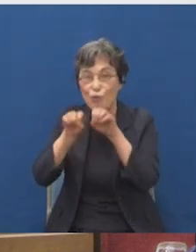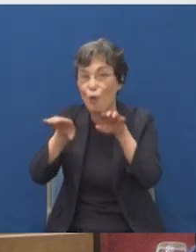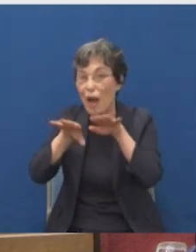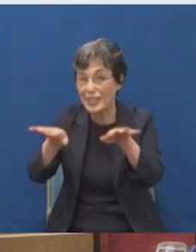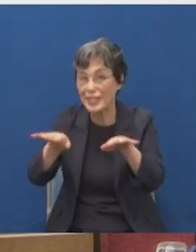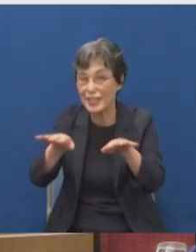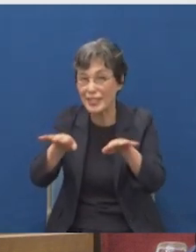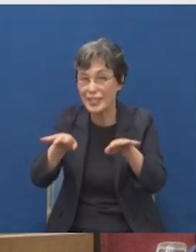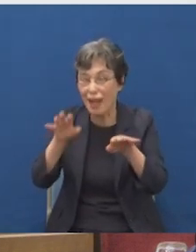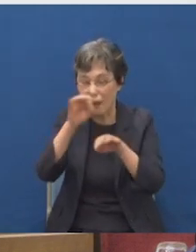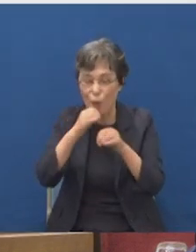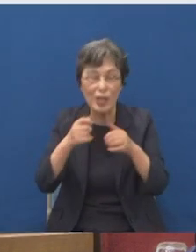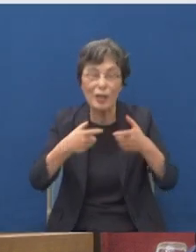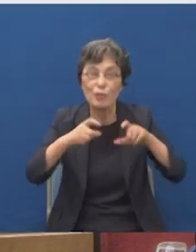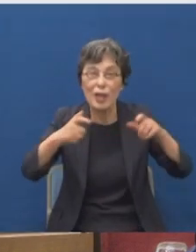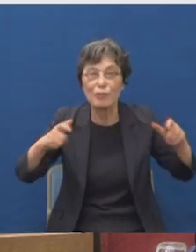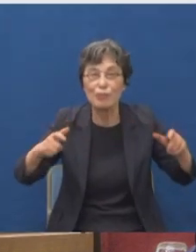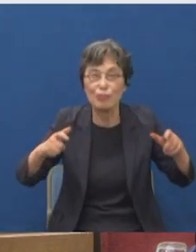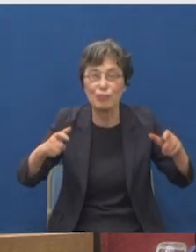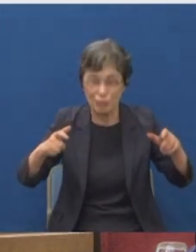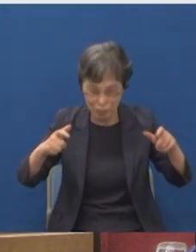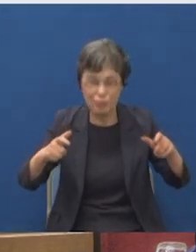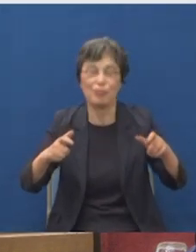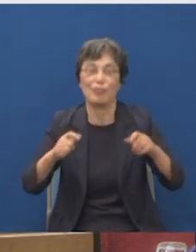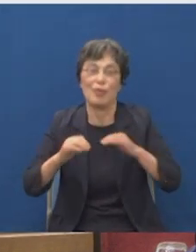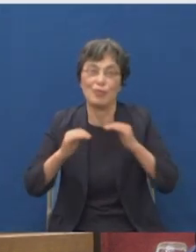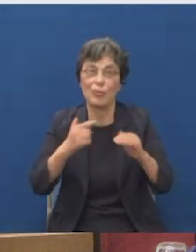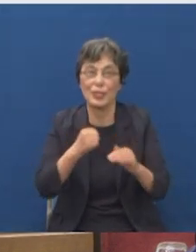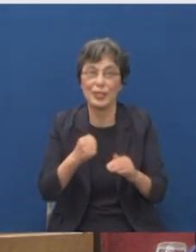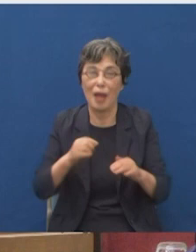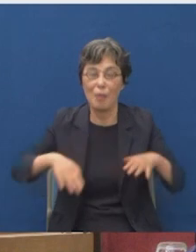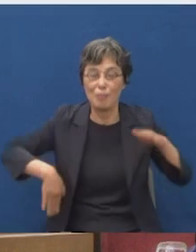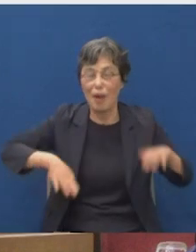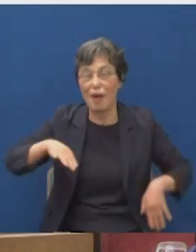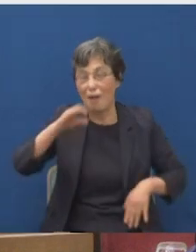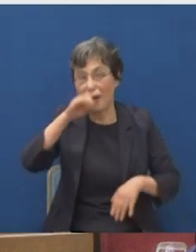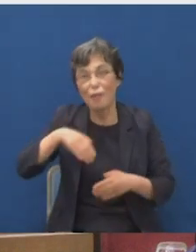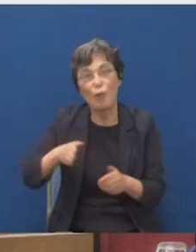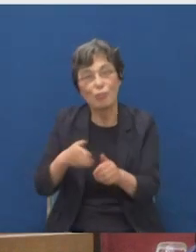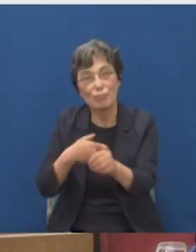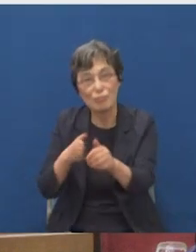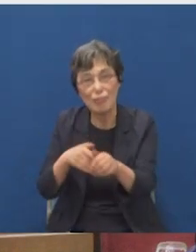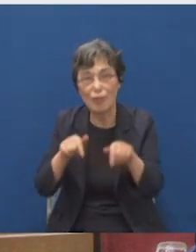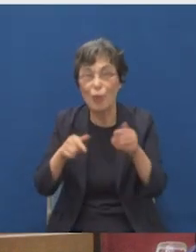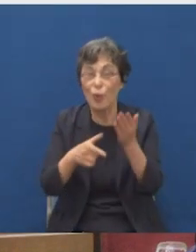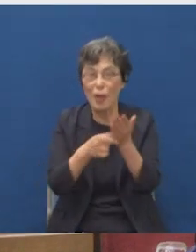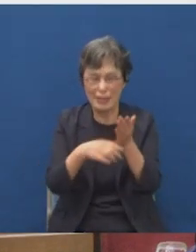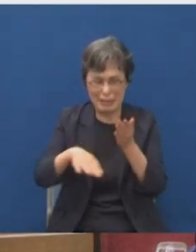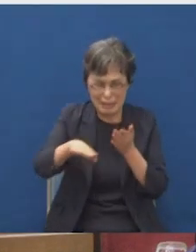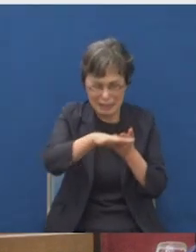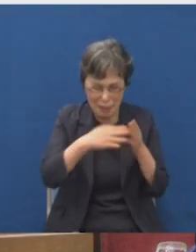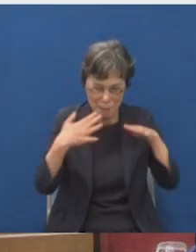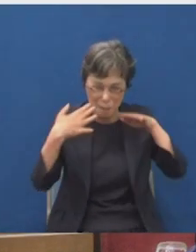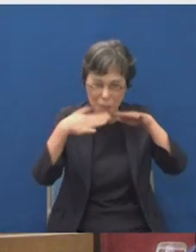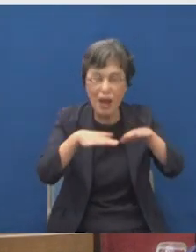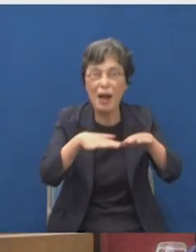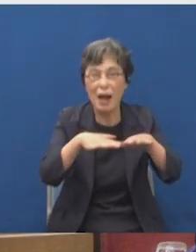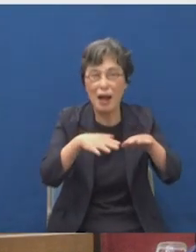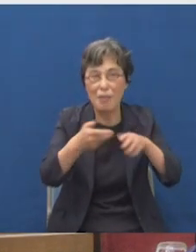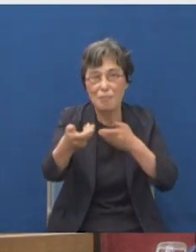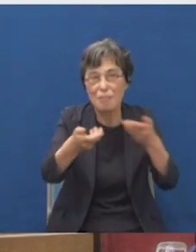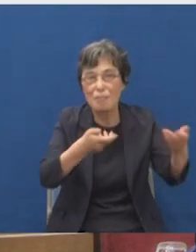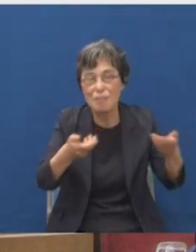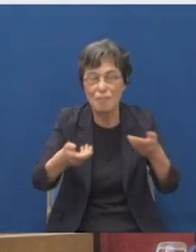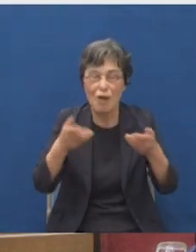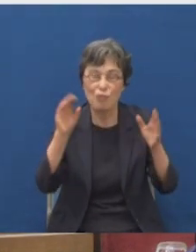分散化をさらに推進してまいります。また手ぶら観光の推進や京都駅の一極集中の緩和に向けた情報発